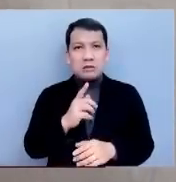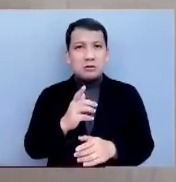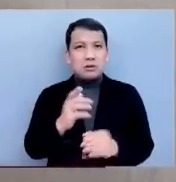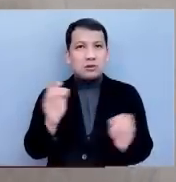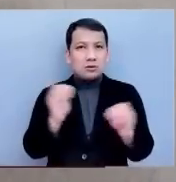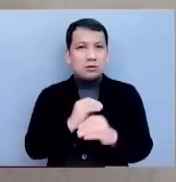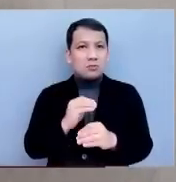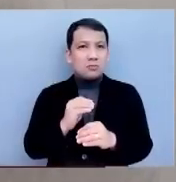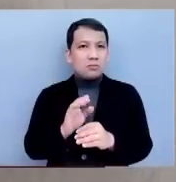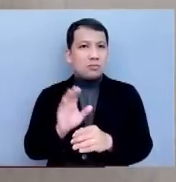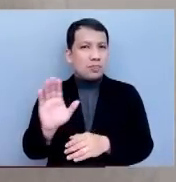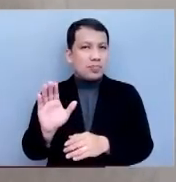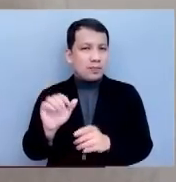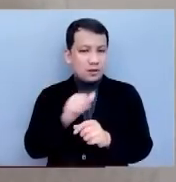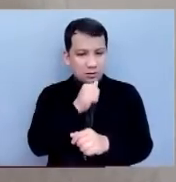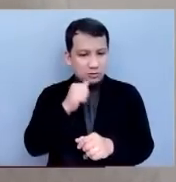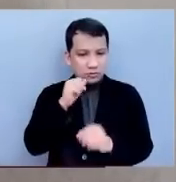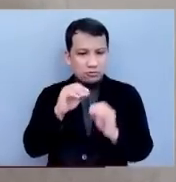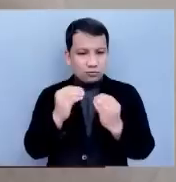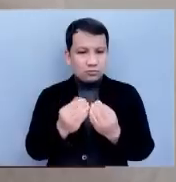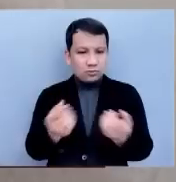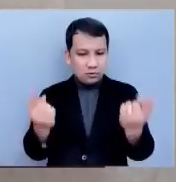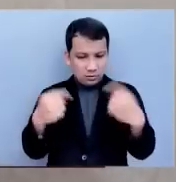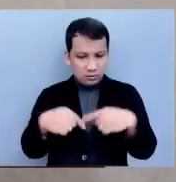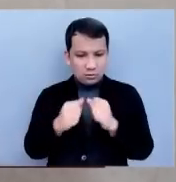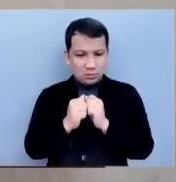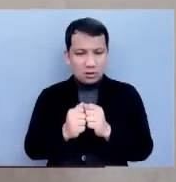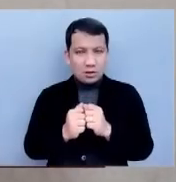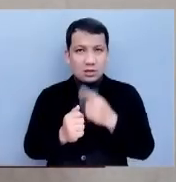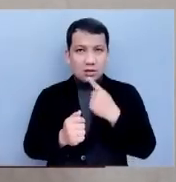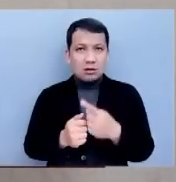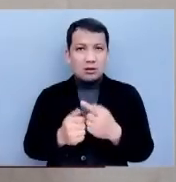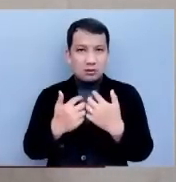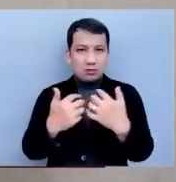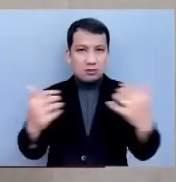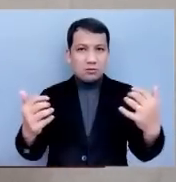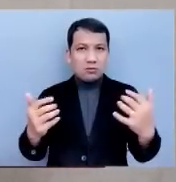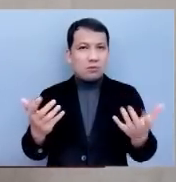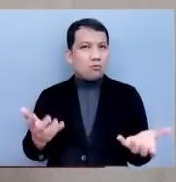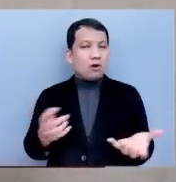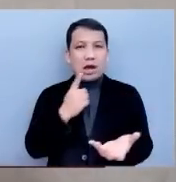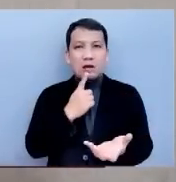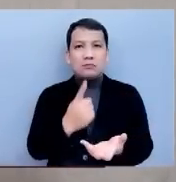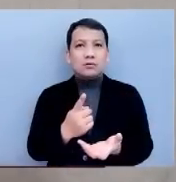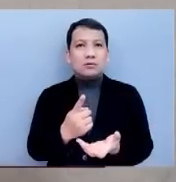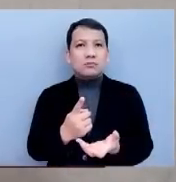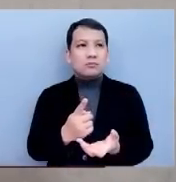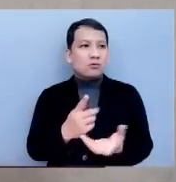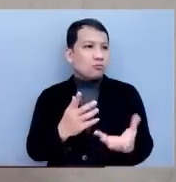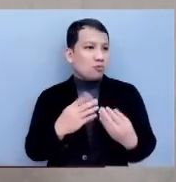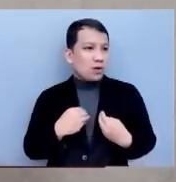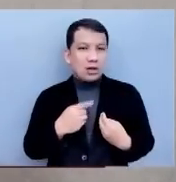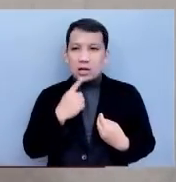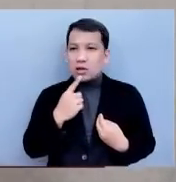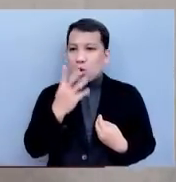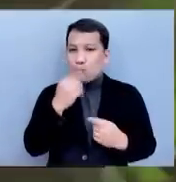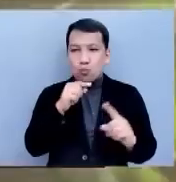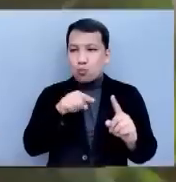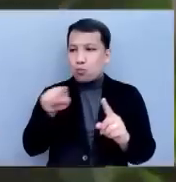Agriculture Office na nag-usap-usap kami nito at wala namang umamin kung sinong may